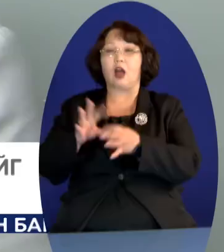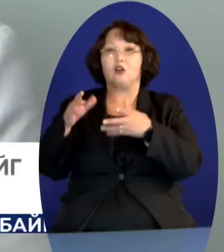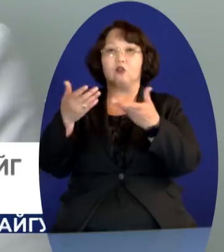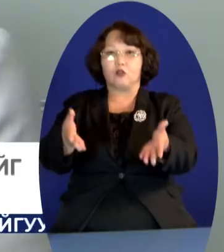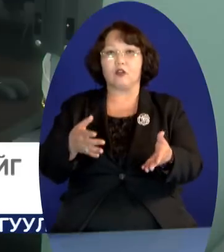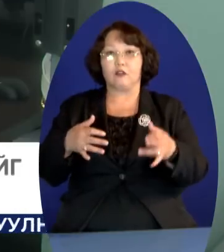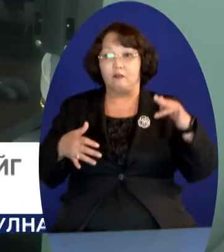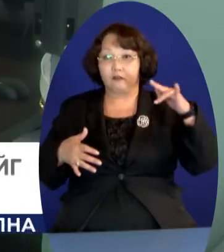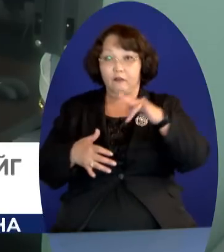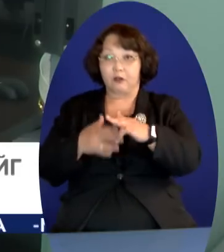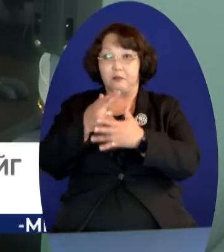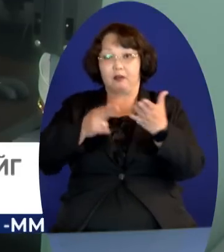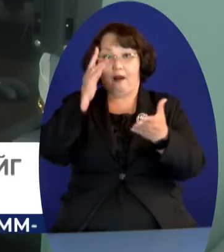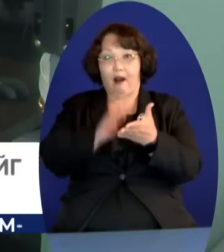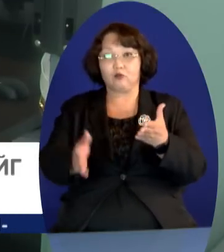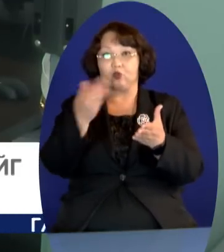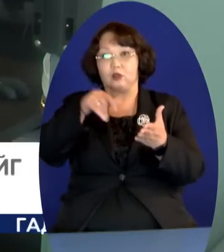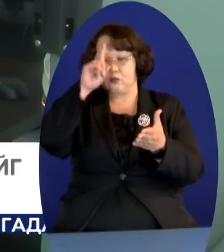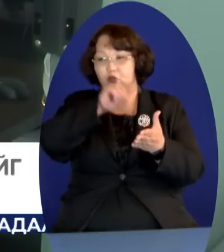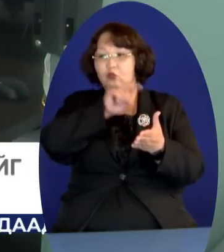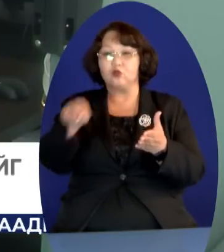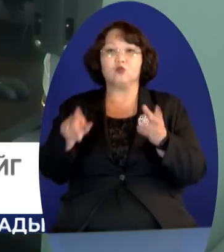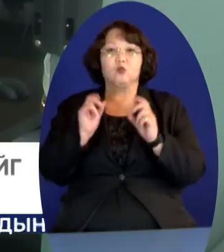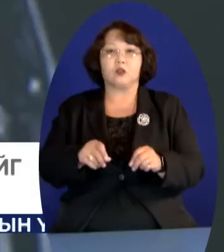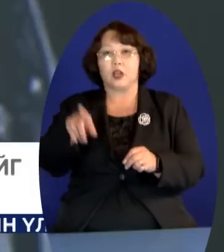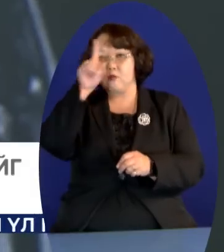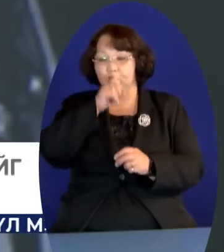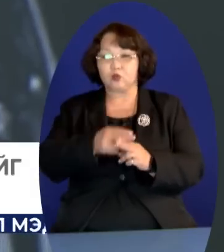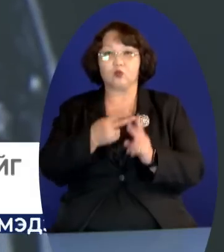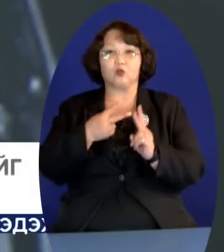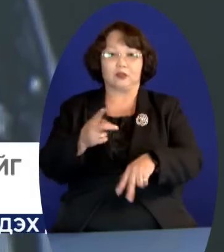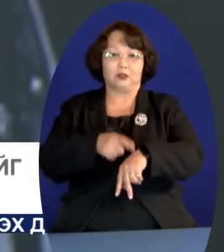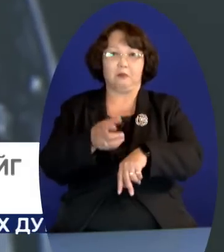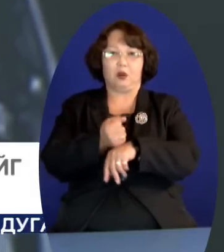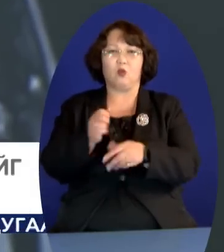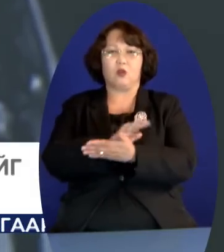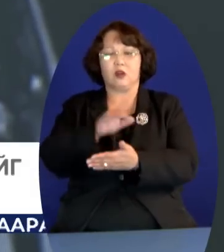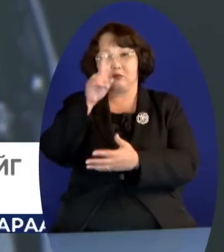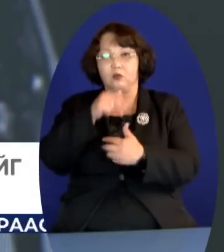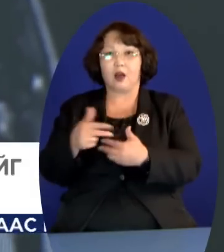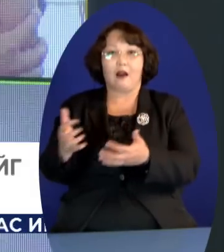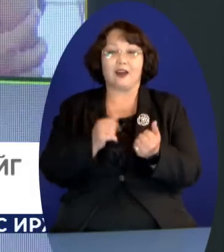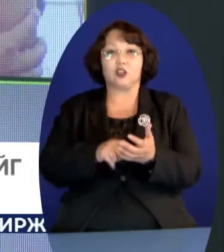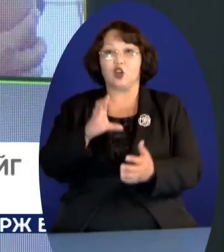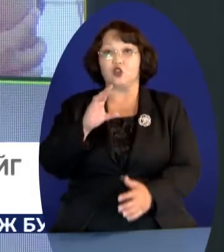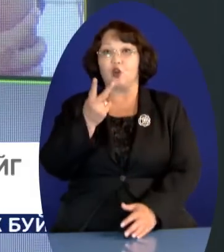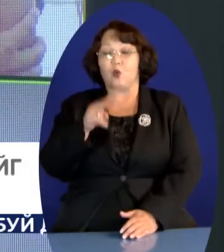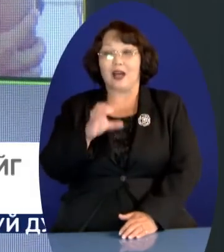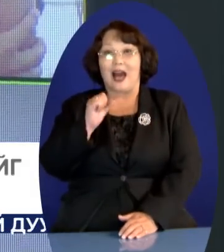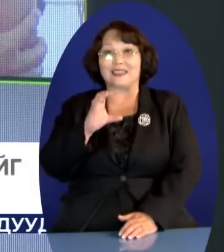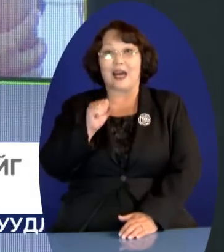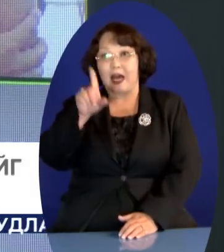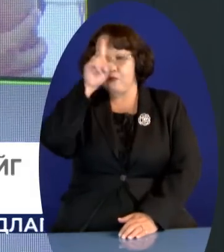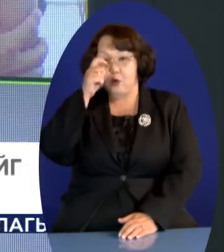эмнэлэгтээ очиход болно. Эрүүл мэндийн тусламж үйлчилгээг цаг алдалгүй авах нь чухал байдаг. Тиймээс Сөүл Асаа аймаг Монголд